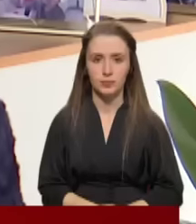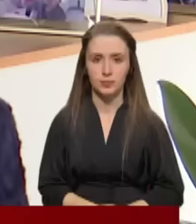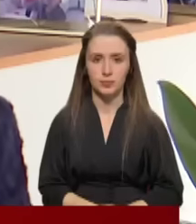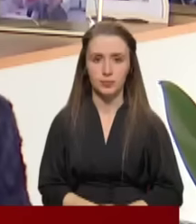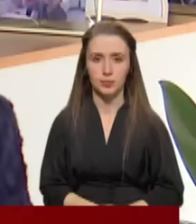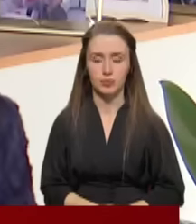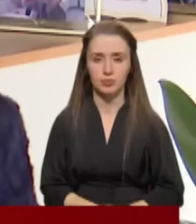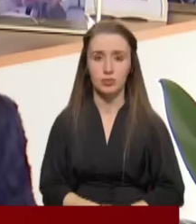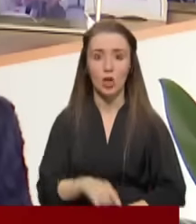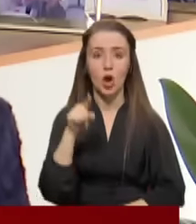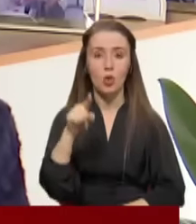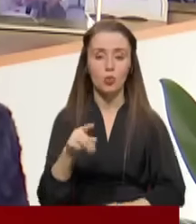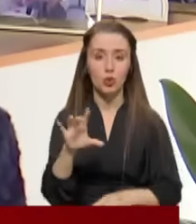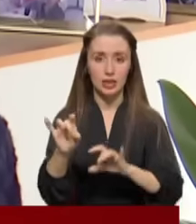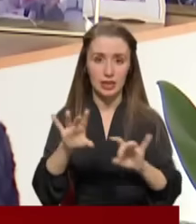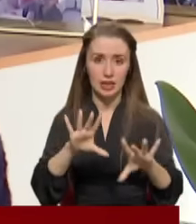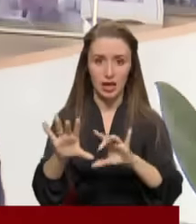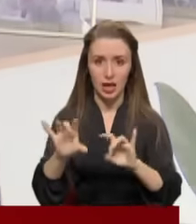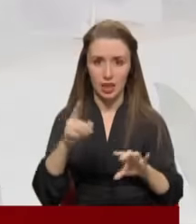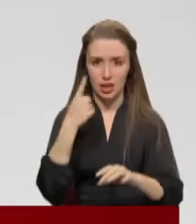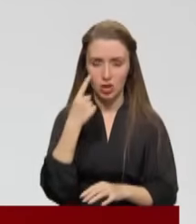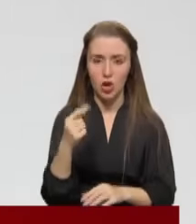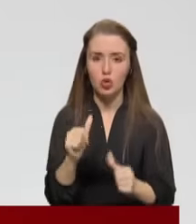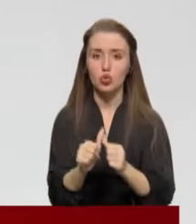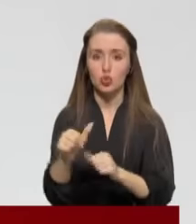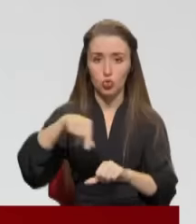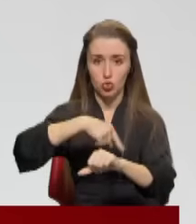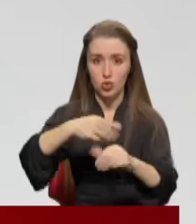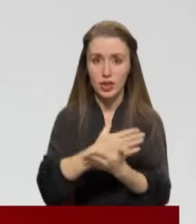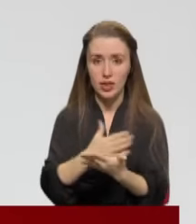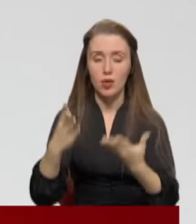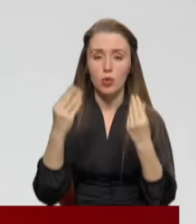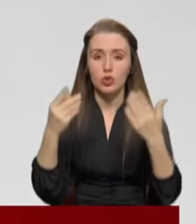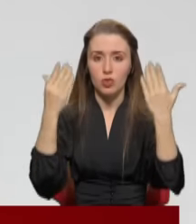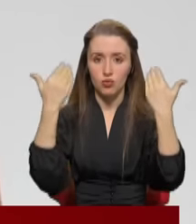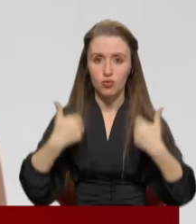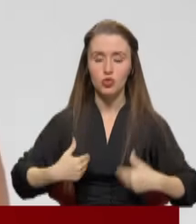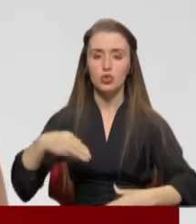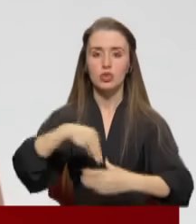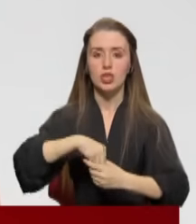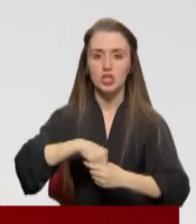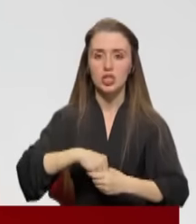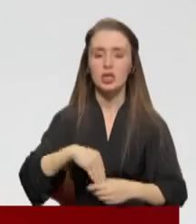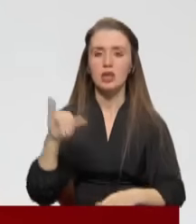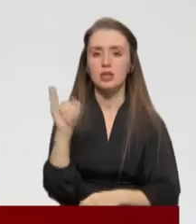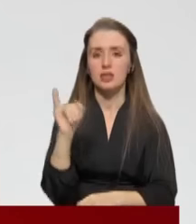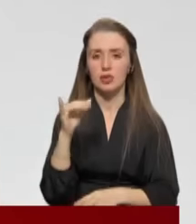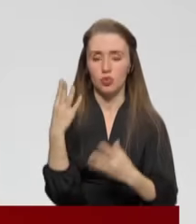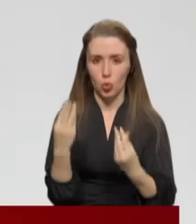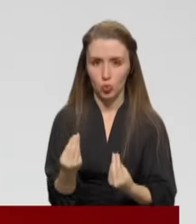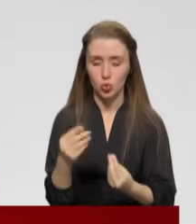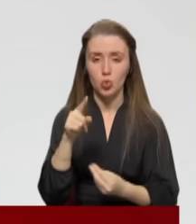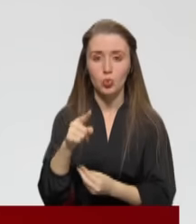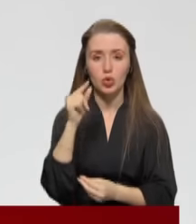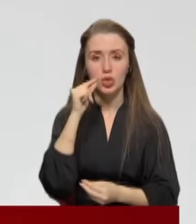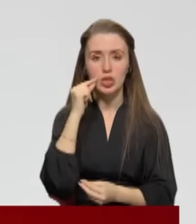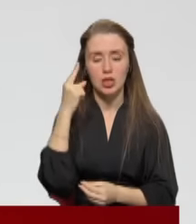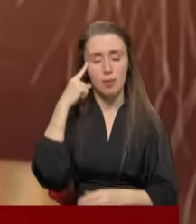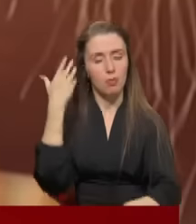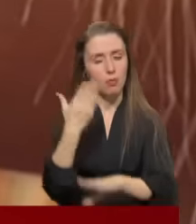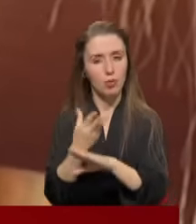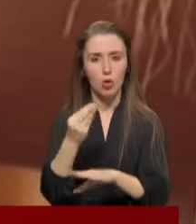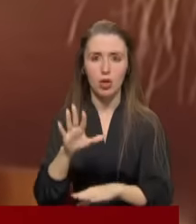Bu tür diyetler ya da kürler uzun süreli yapılırsa vücutta sıvı elektrolit dengesizliğine neden olabilir. Bu kişide